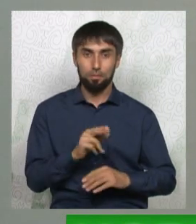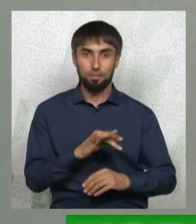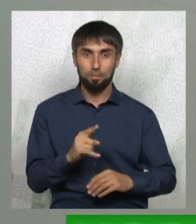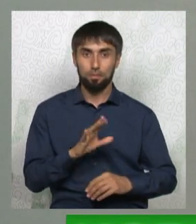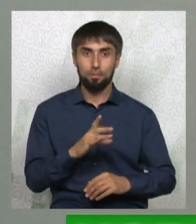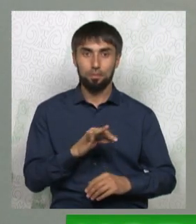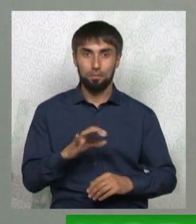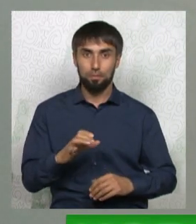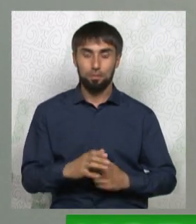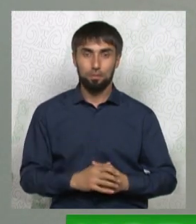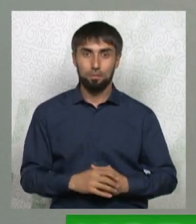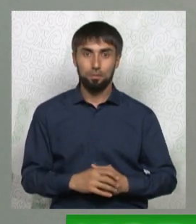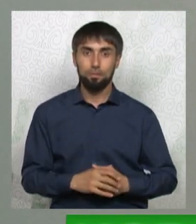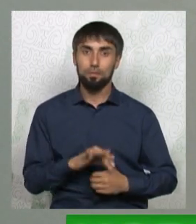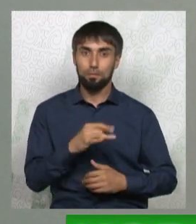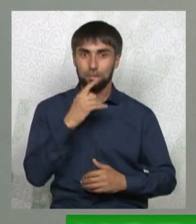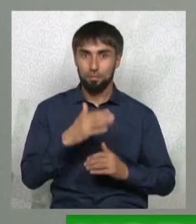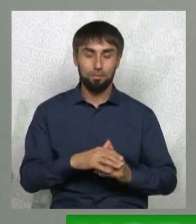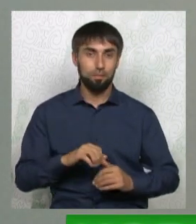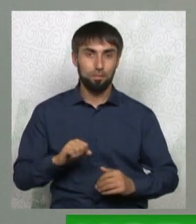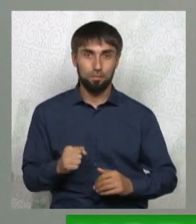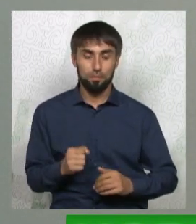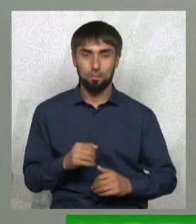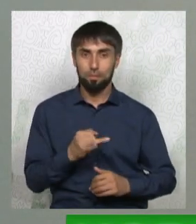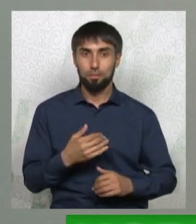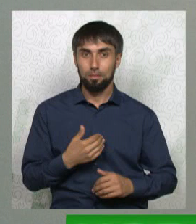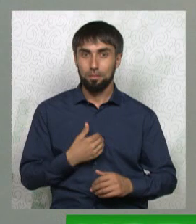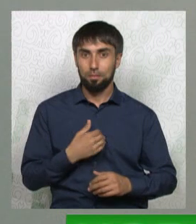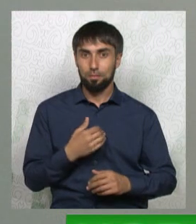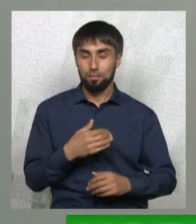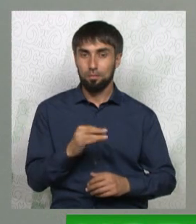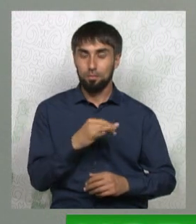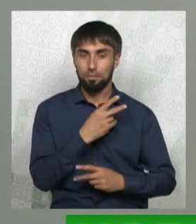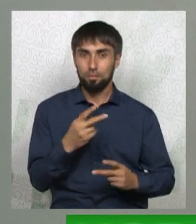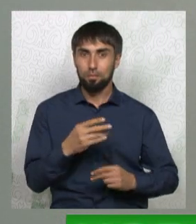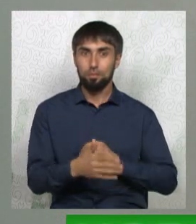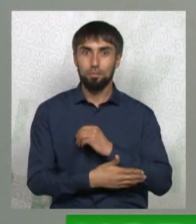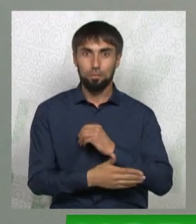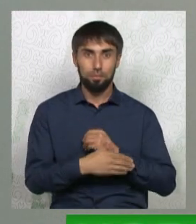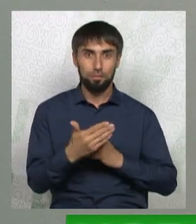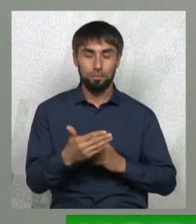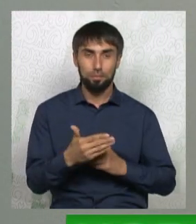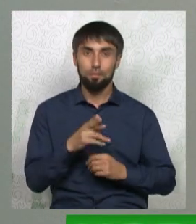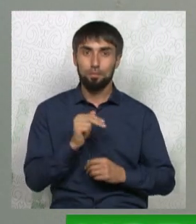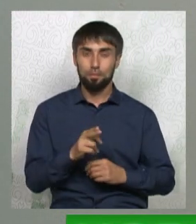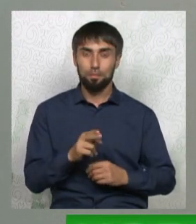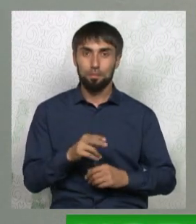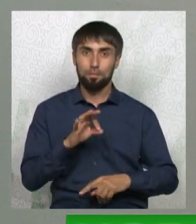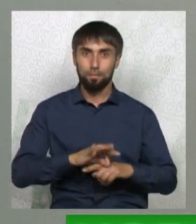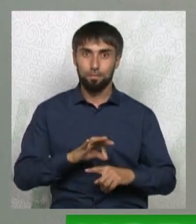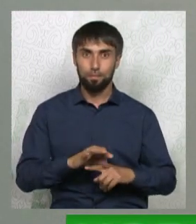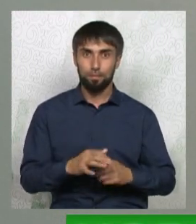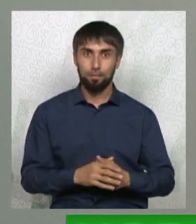раз-таки с коронавирусными, и близкая подруга. И они увидели последствия, как